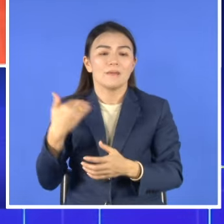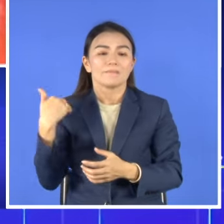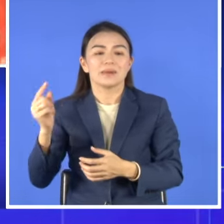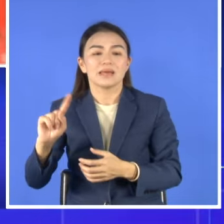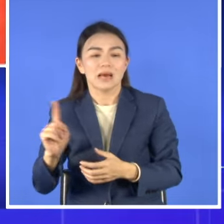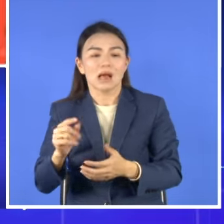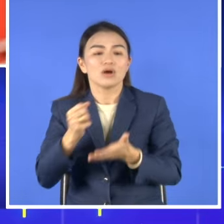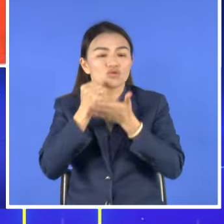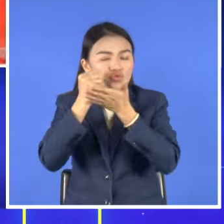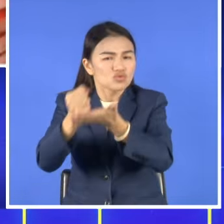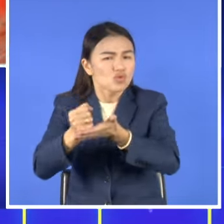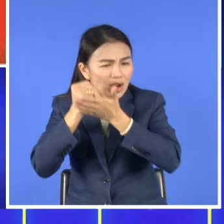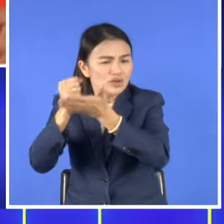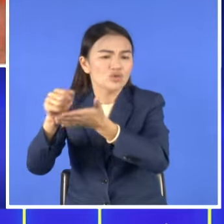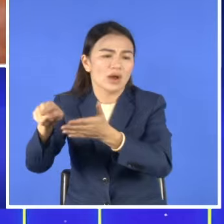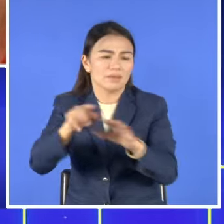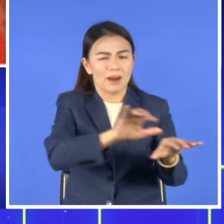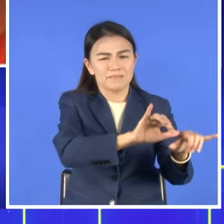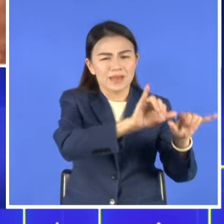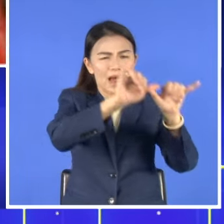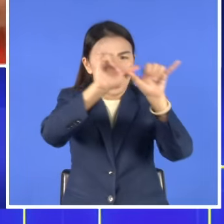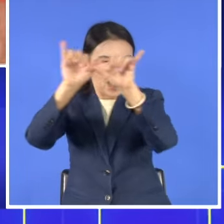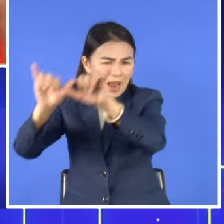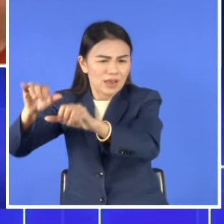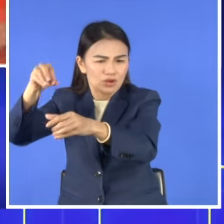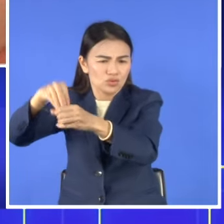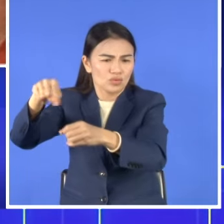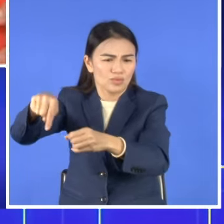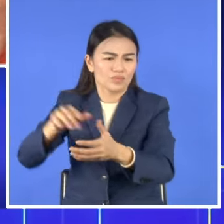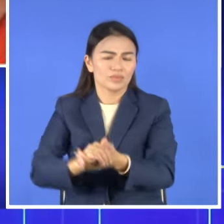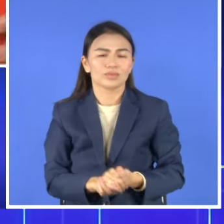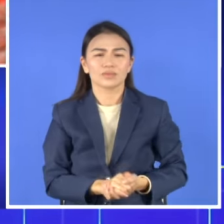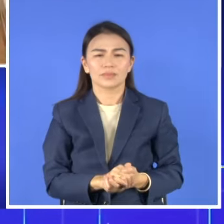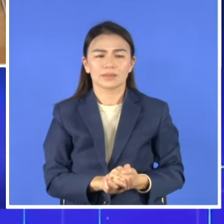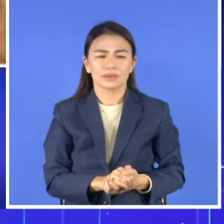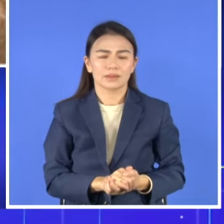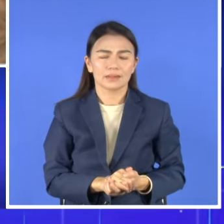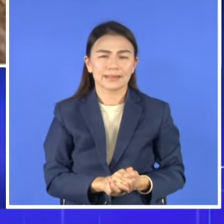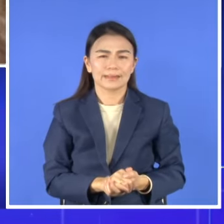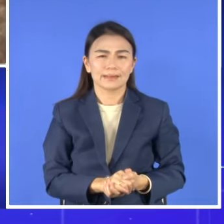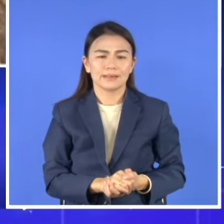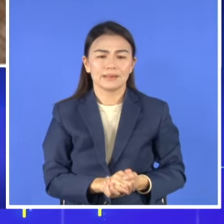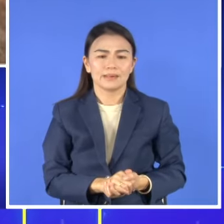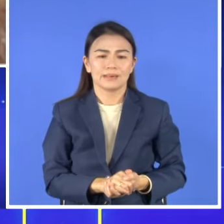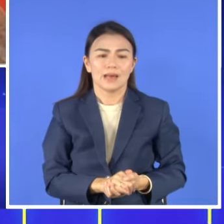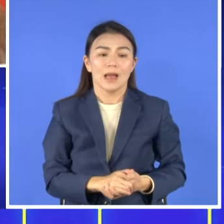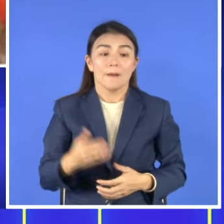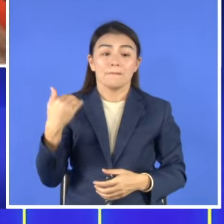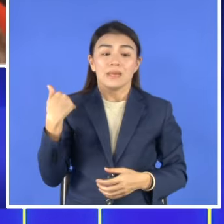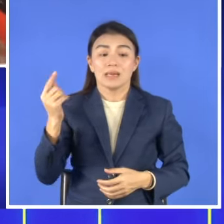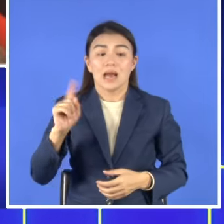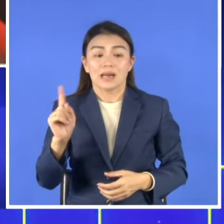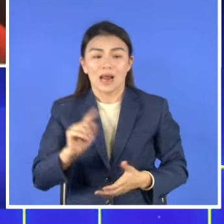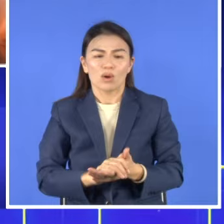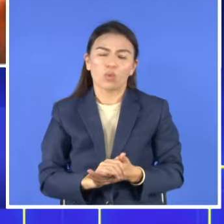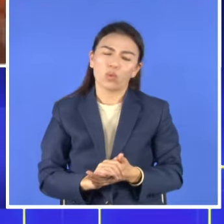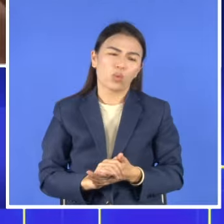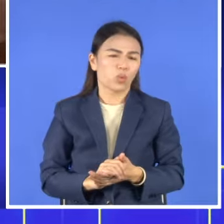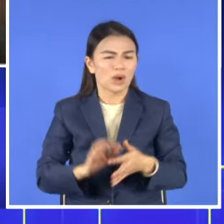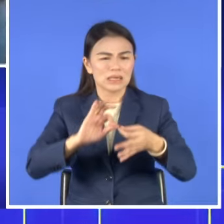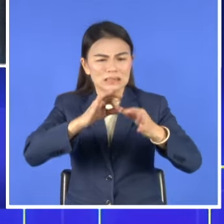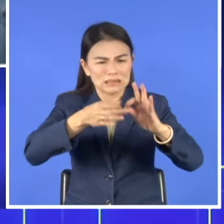อพยพพวกเขาขึ้นมาอะไรที่อะไรที่ทำให้ลำบากคือก่อนหน้านี้ต้องบอกว่ามีดราม่าหลายอย่างเลยคุณผู้ชมบ้างก็